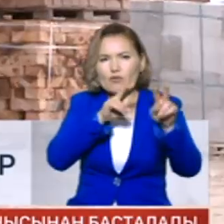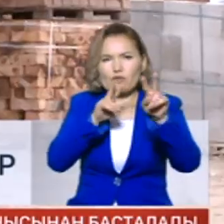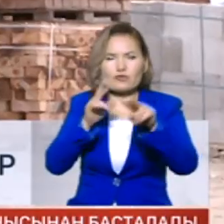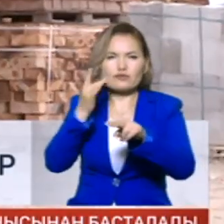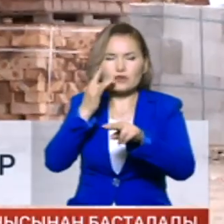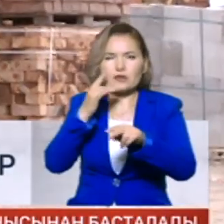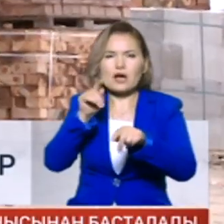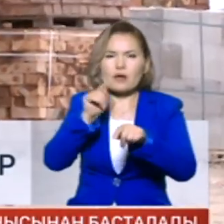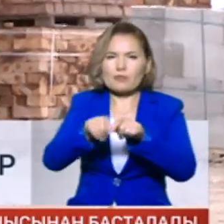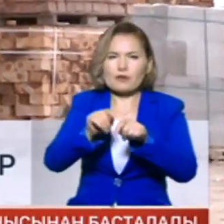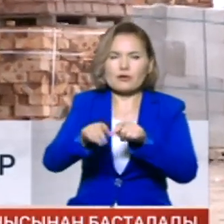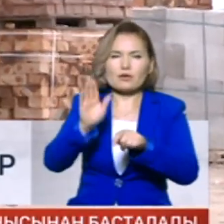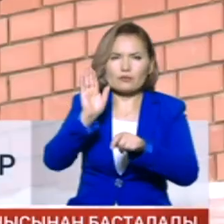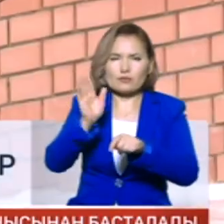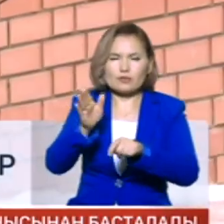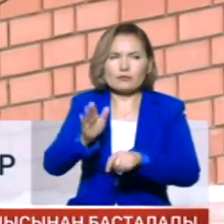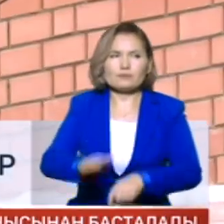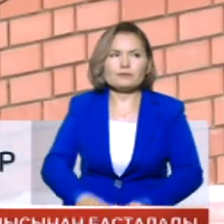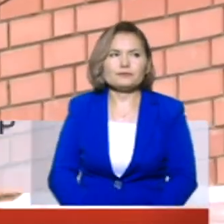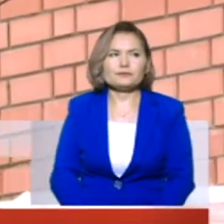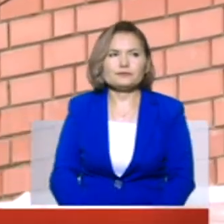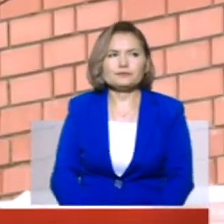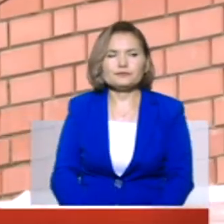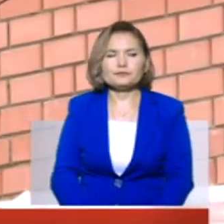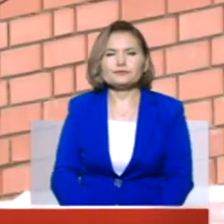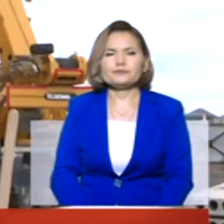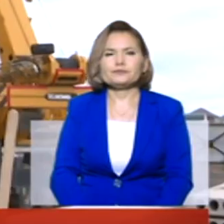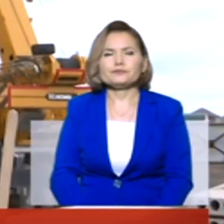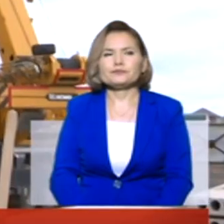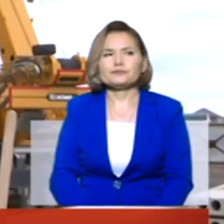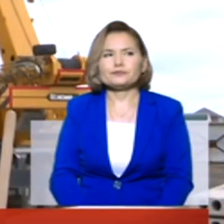айтты. Айя Мүтәлі, Сұңқарбек Қайсин, Қазақстан ұлттық арнасы, Ақмола облысы.